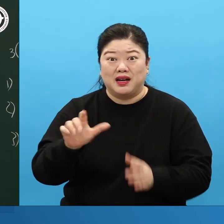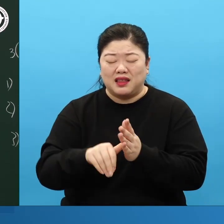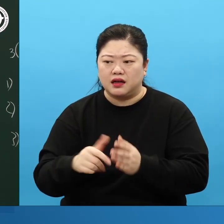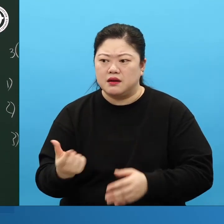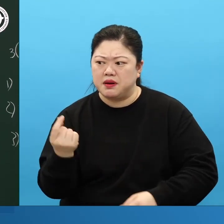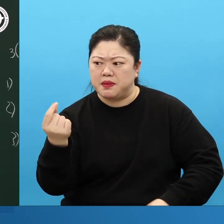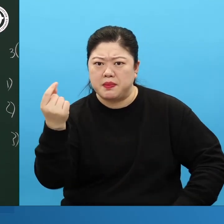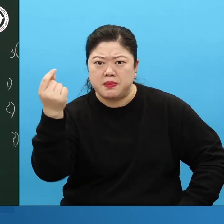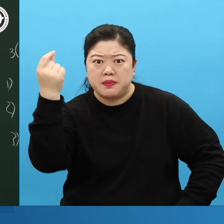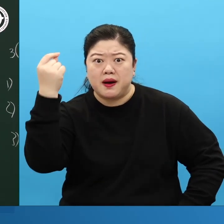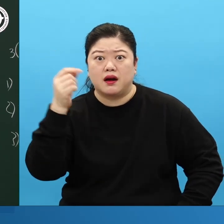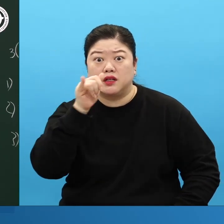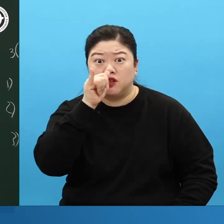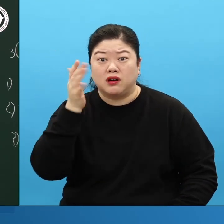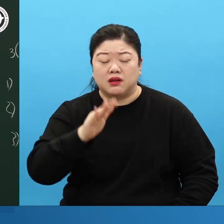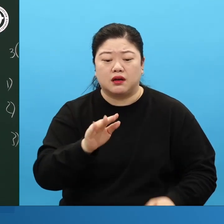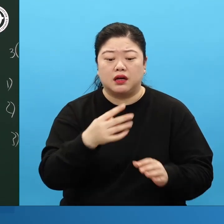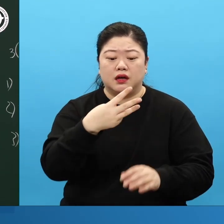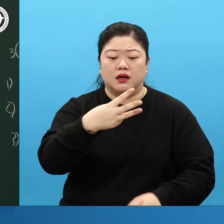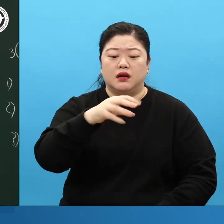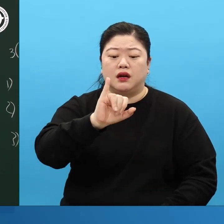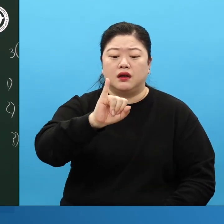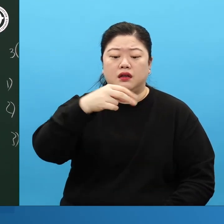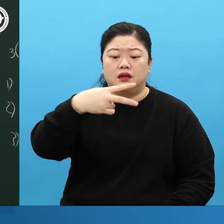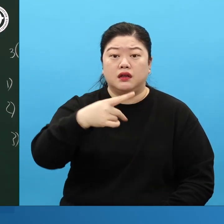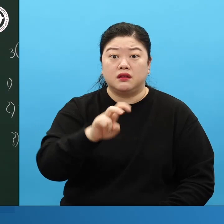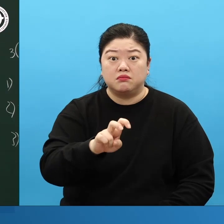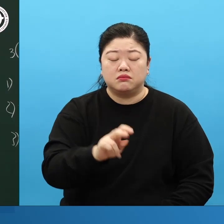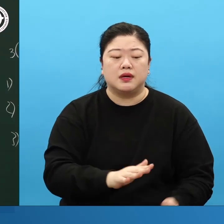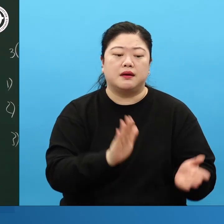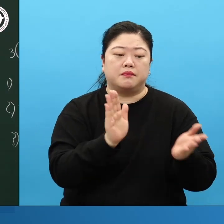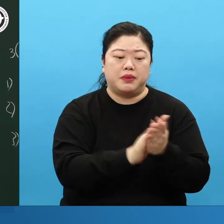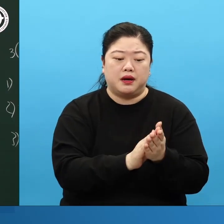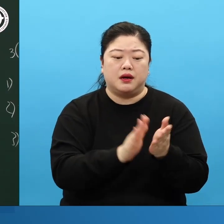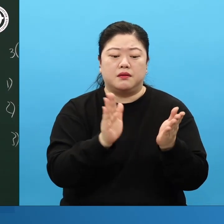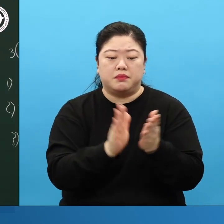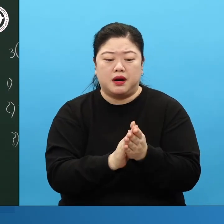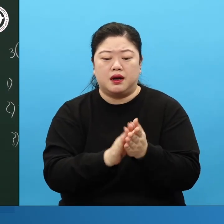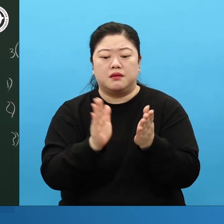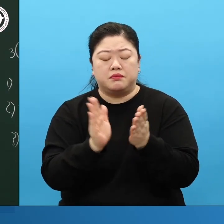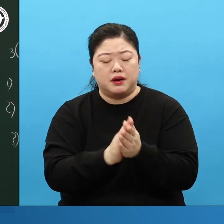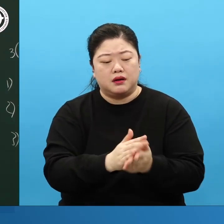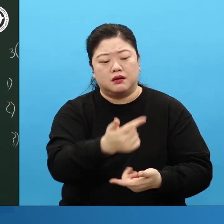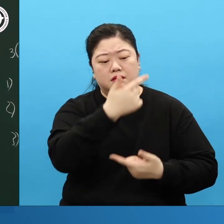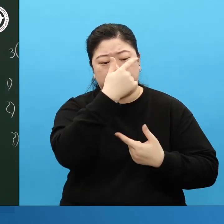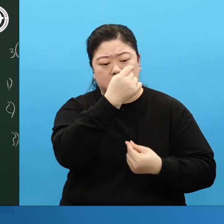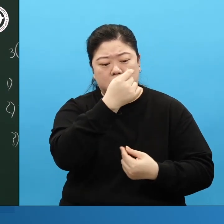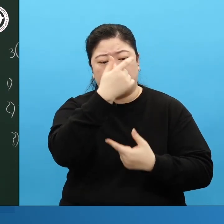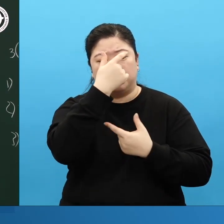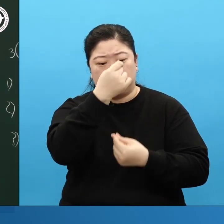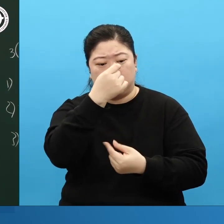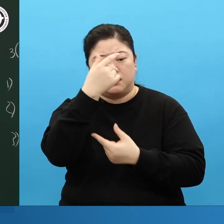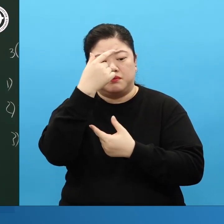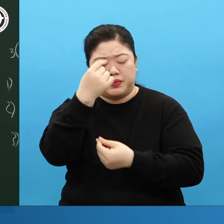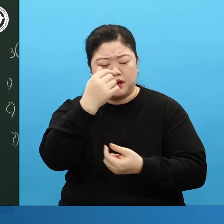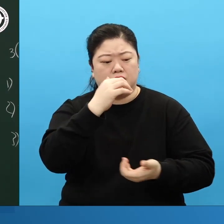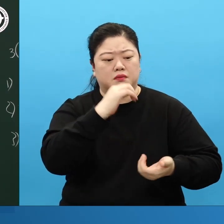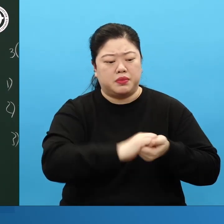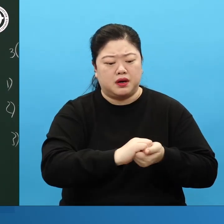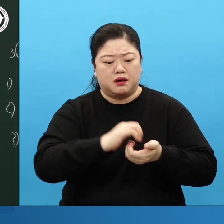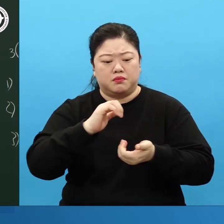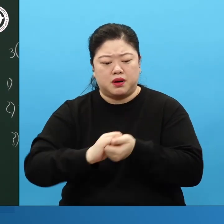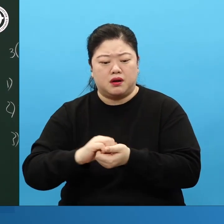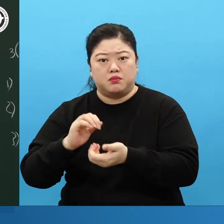만들어져야 되잖아요. Cuando hay que ir rápido, 그게 tengo que hacer 리듬이거든요. que mi cuerpo vaya rápido. Ese es el ritmo. 천천히 던져야 되겠다 할